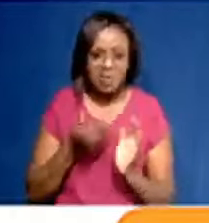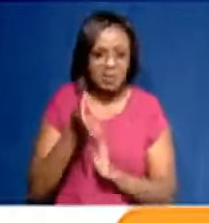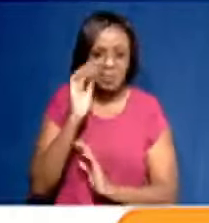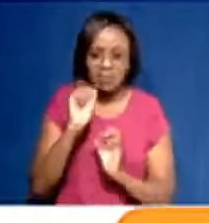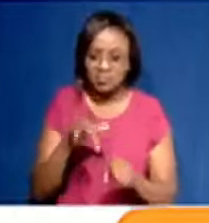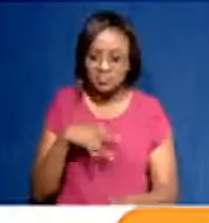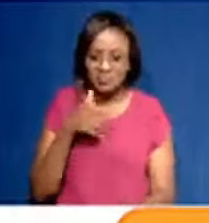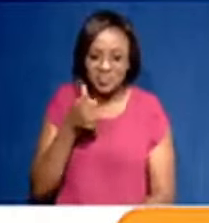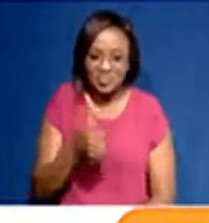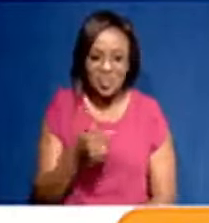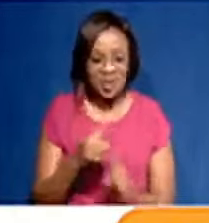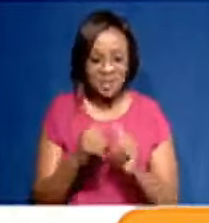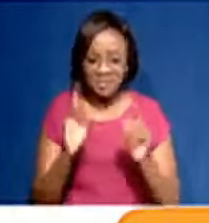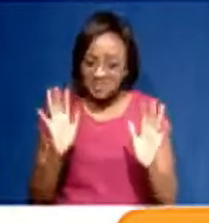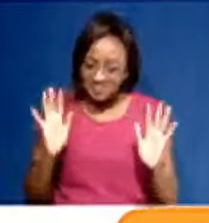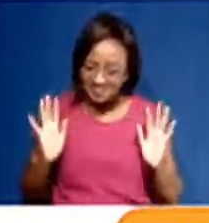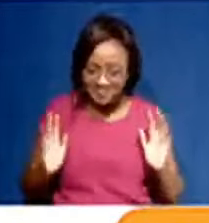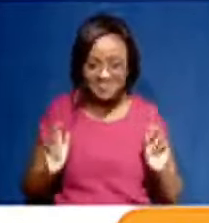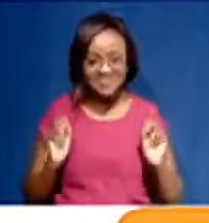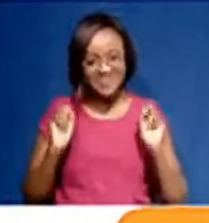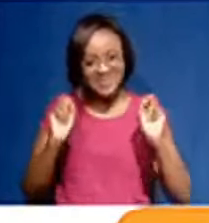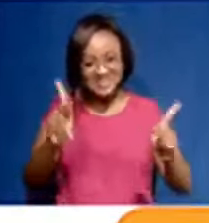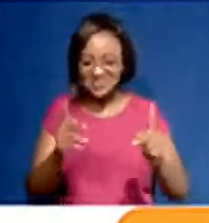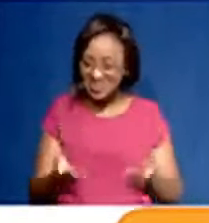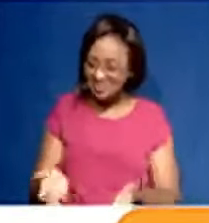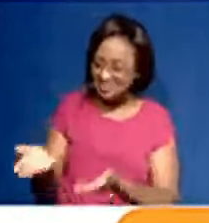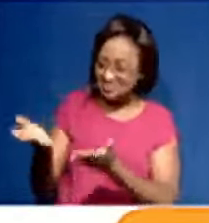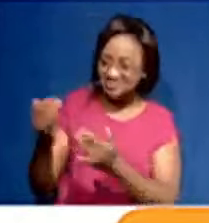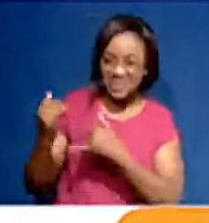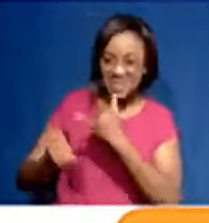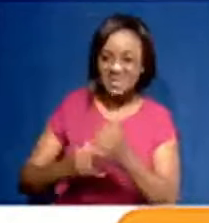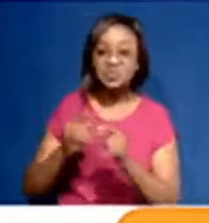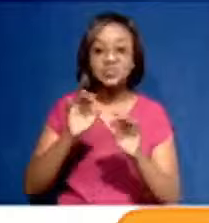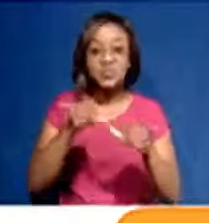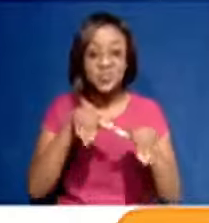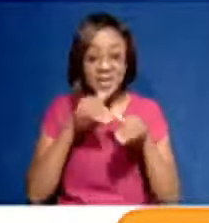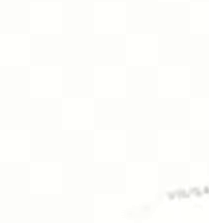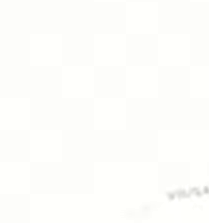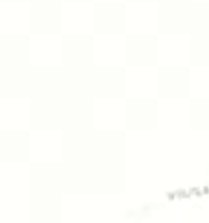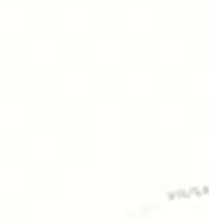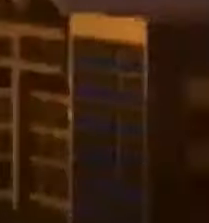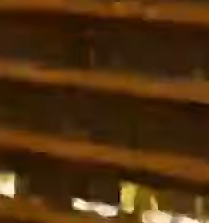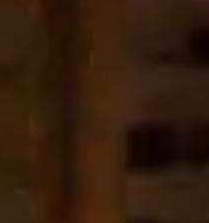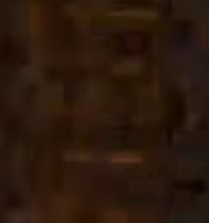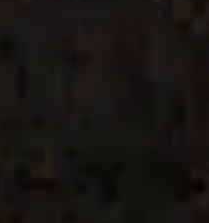fiti. Lakini ni sawa. You guys be on the lookout for the next season.